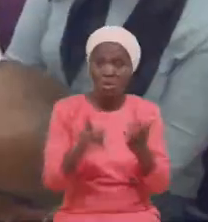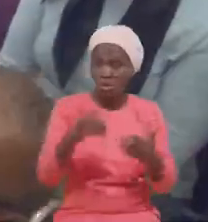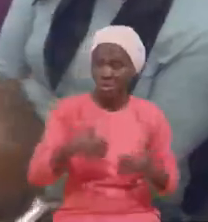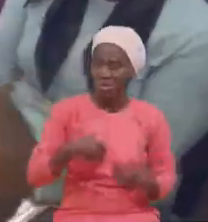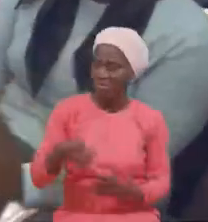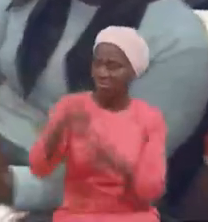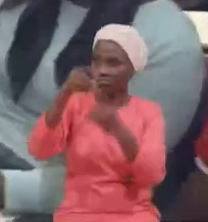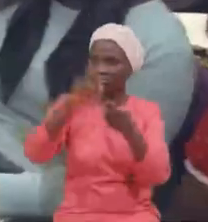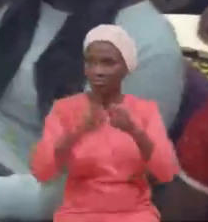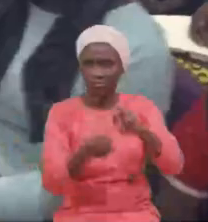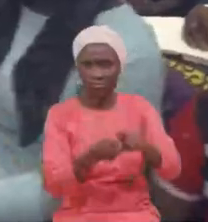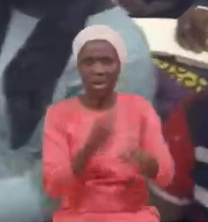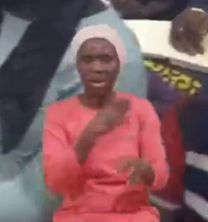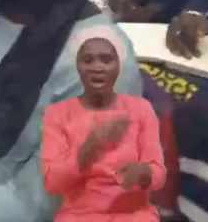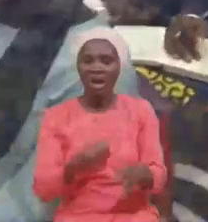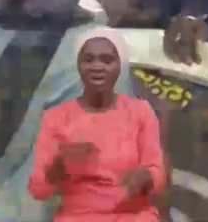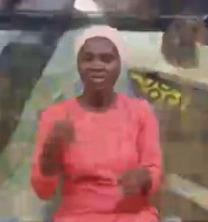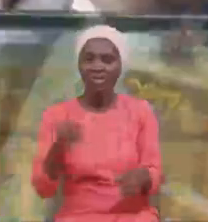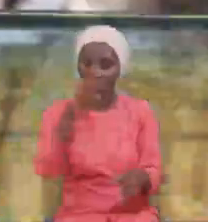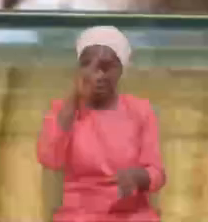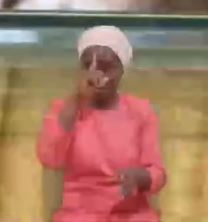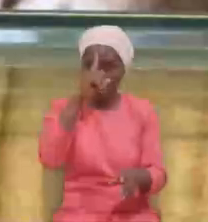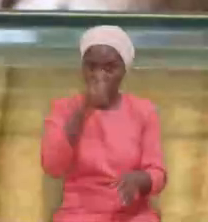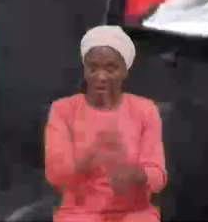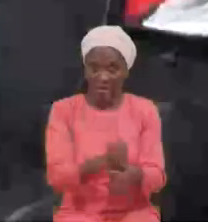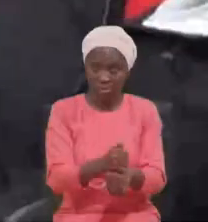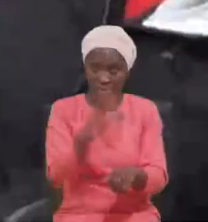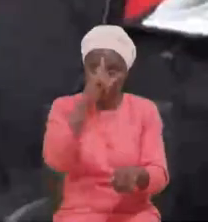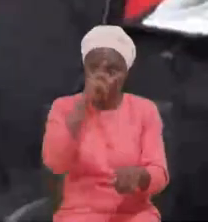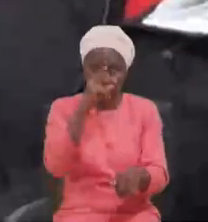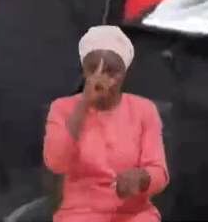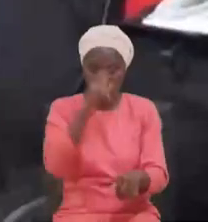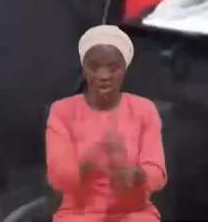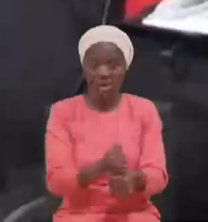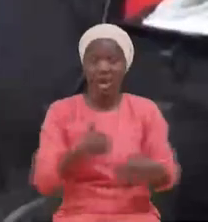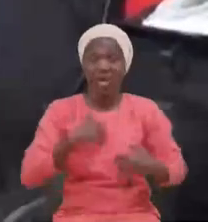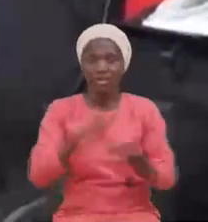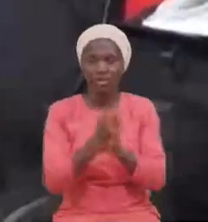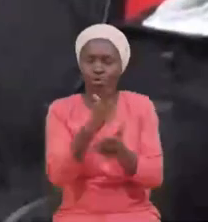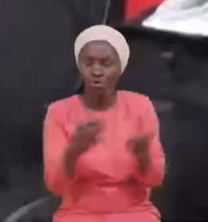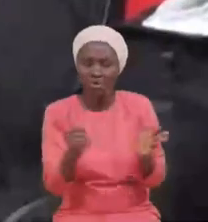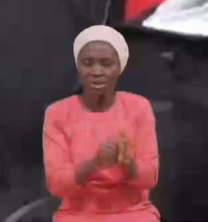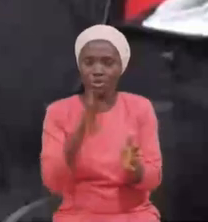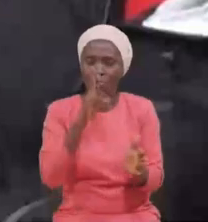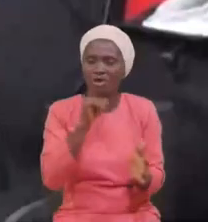un problème particulier et l'habitude là est devenue quelque chose